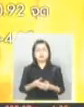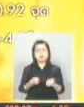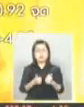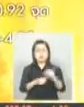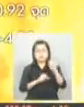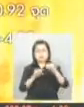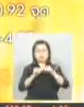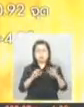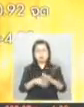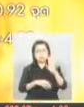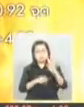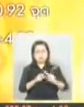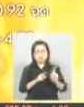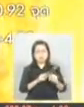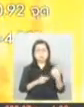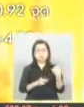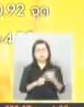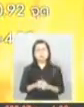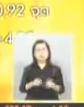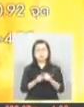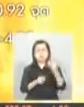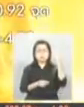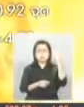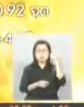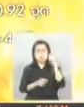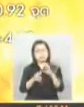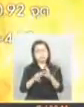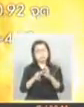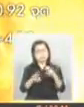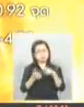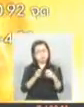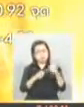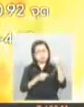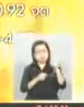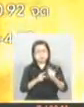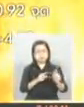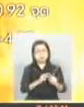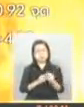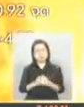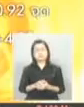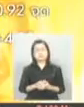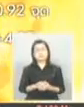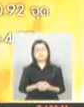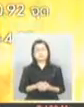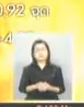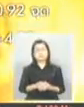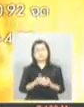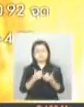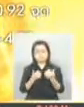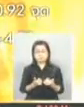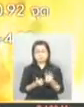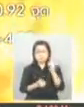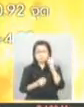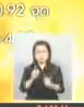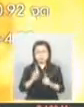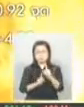ประกอบการรวมทั้งยังมีความกังวลนะคะเรื่องของสถานการณ์ในลิเบียและตะวันออกกลางค่ะหุ้นในช่วงนี้จึงไม่ได้ป